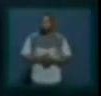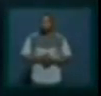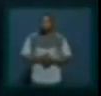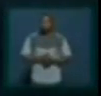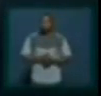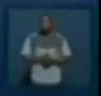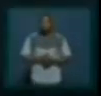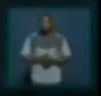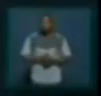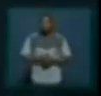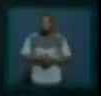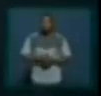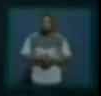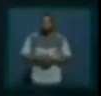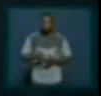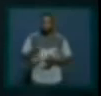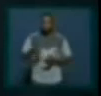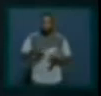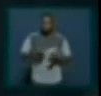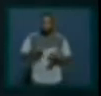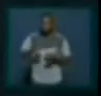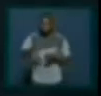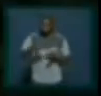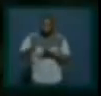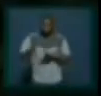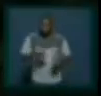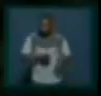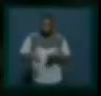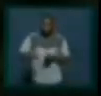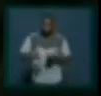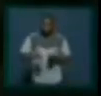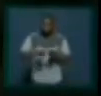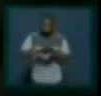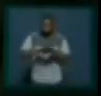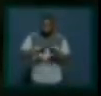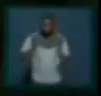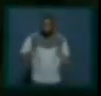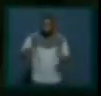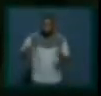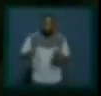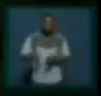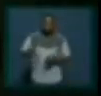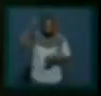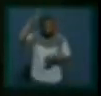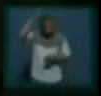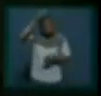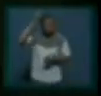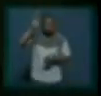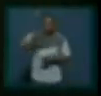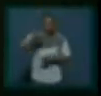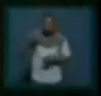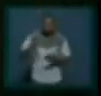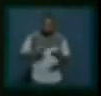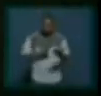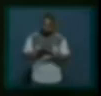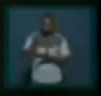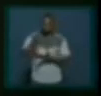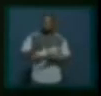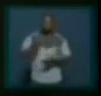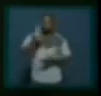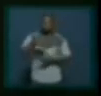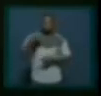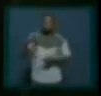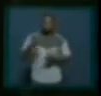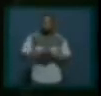Se faire ouvrir le crâne au Burkina Faso par des Burkinabés. Une